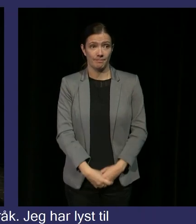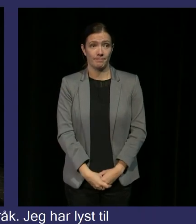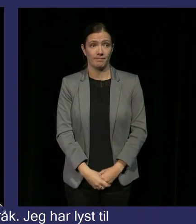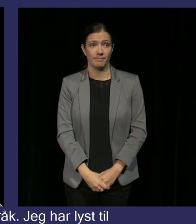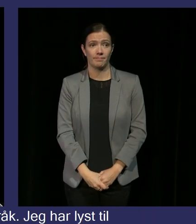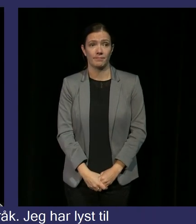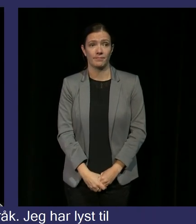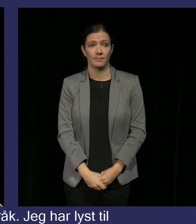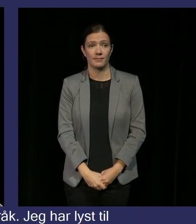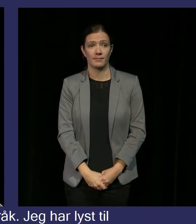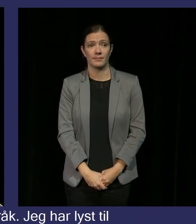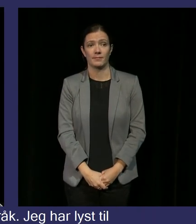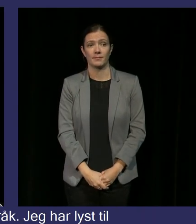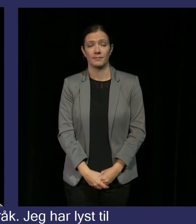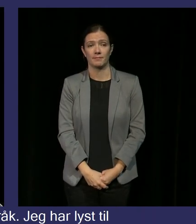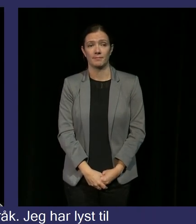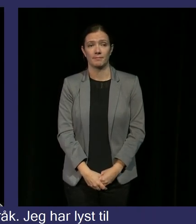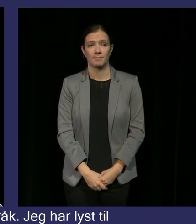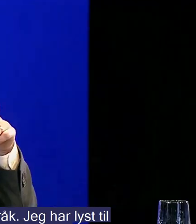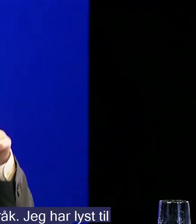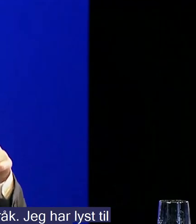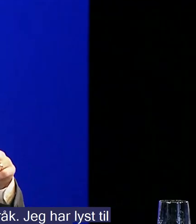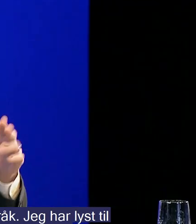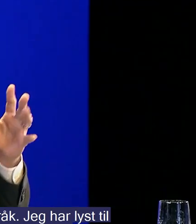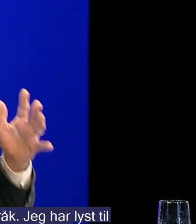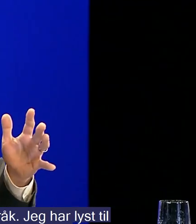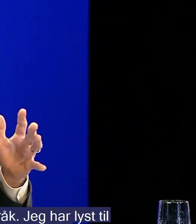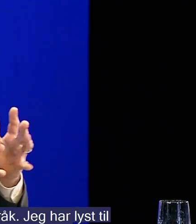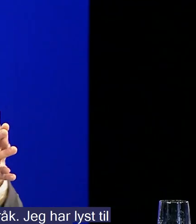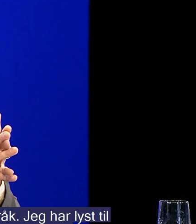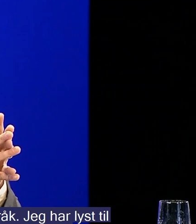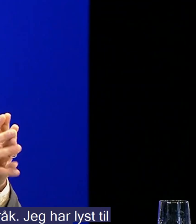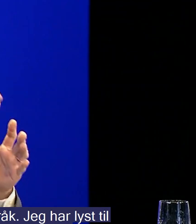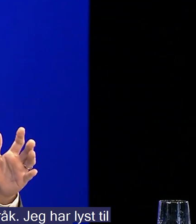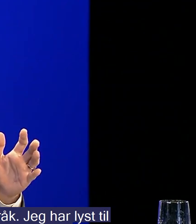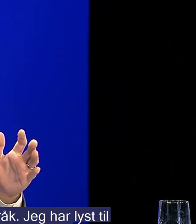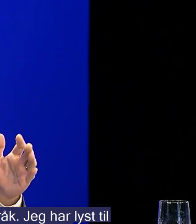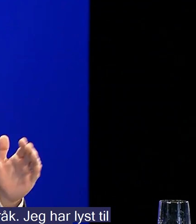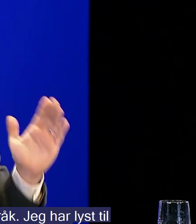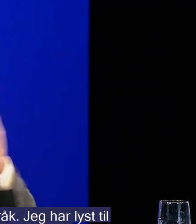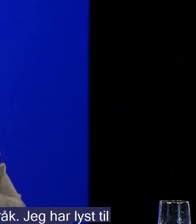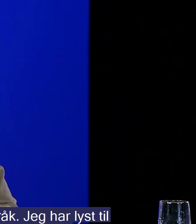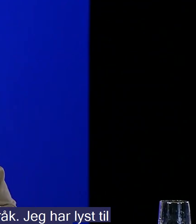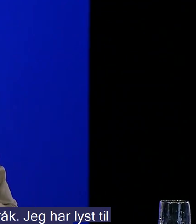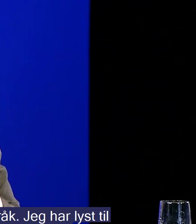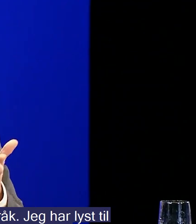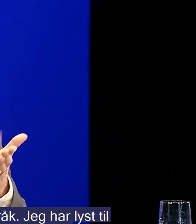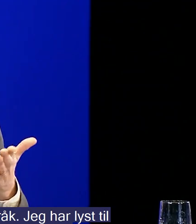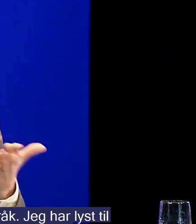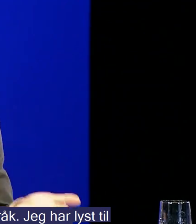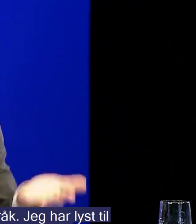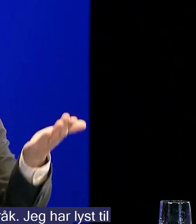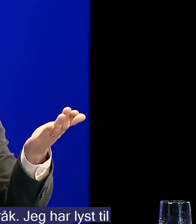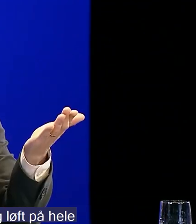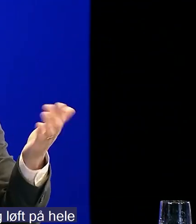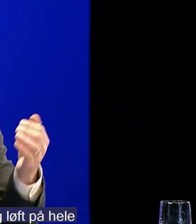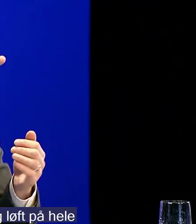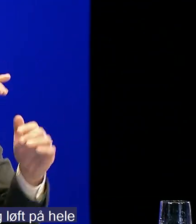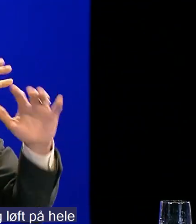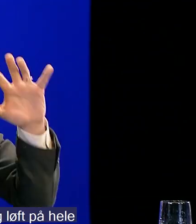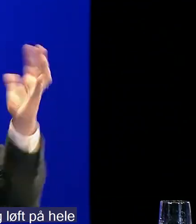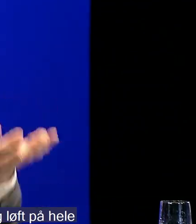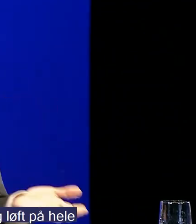Ja, det vanskelig å lære seg et nytt språk. Jeg har lyst til å kommentere litt om dette her. OsloMet har søkt